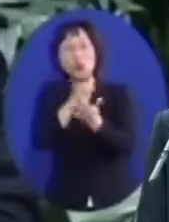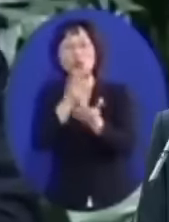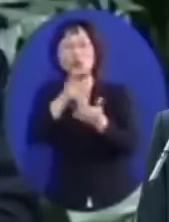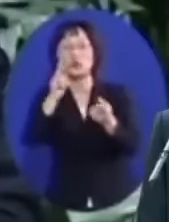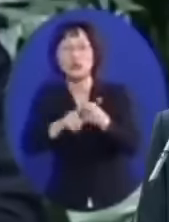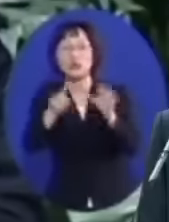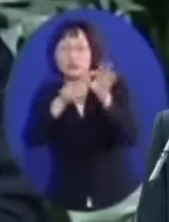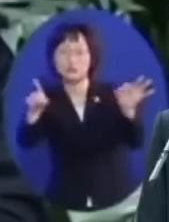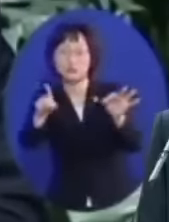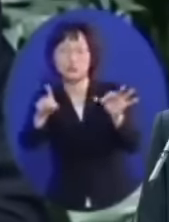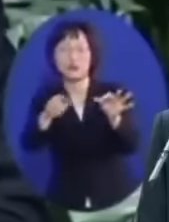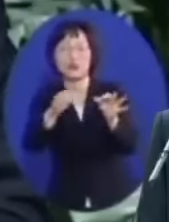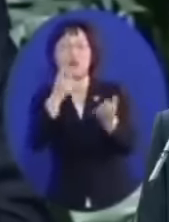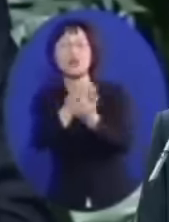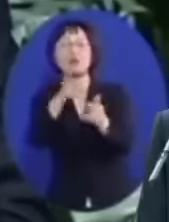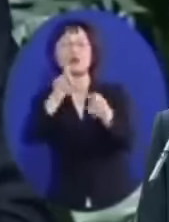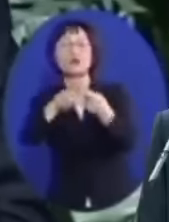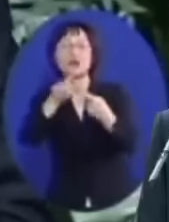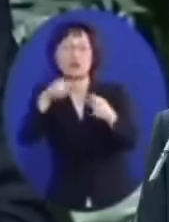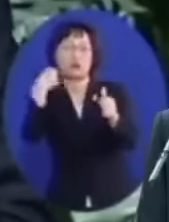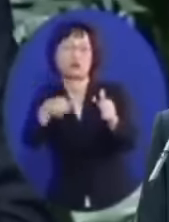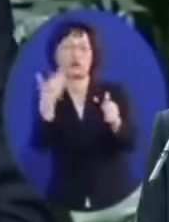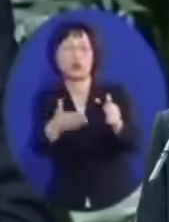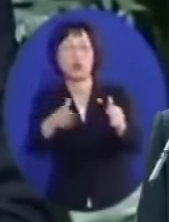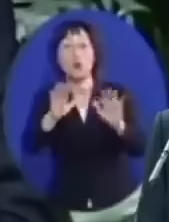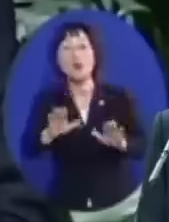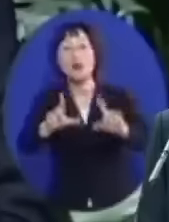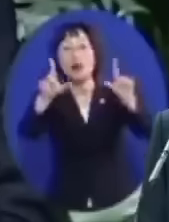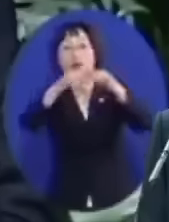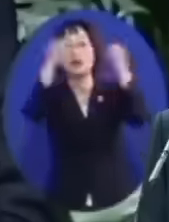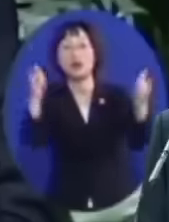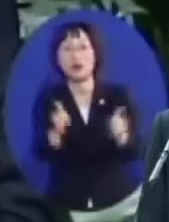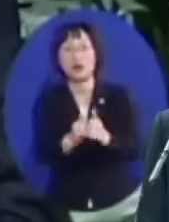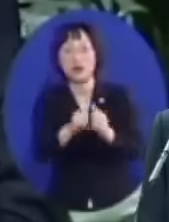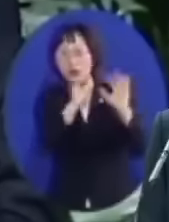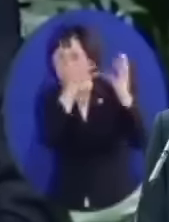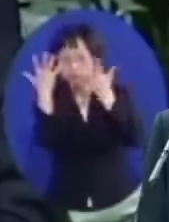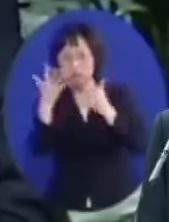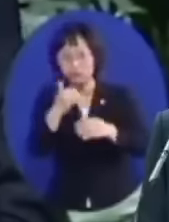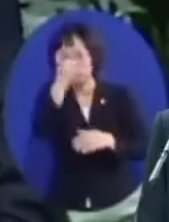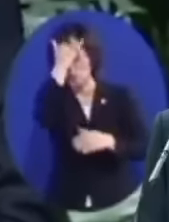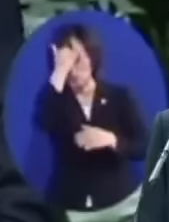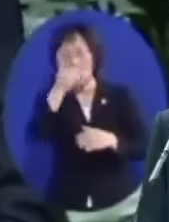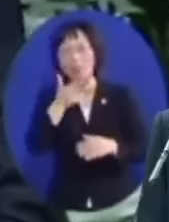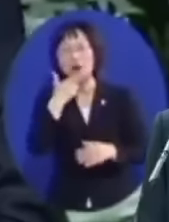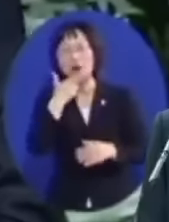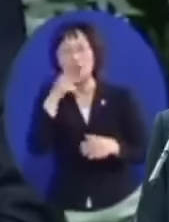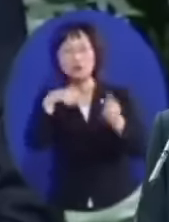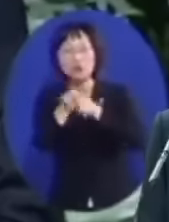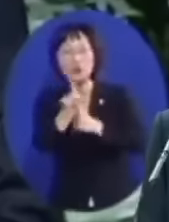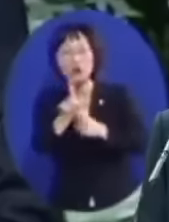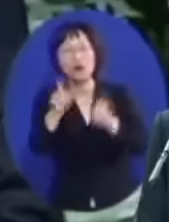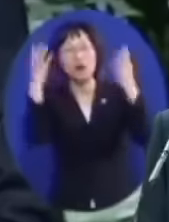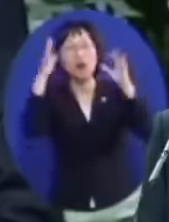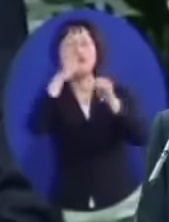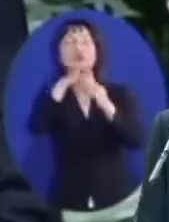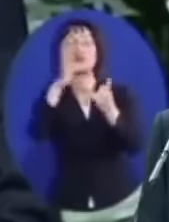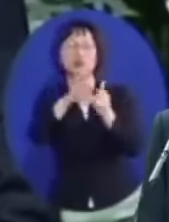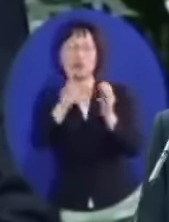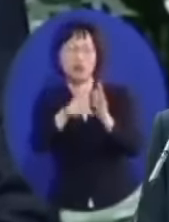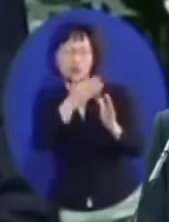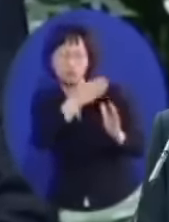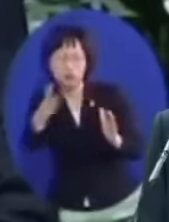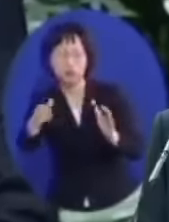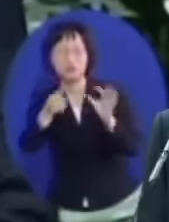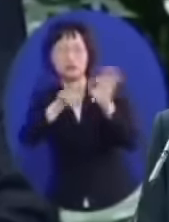것입니다. 오늘날 사회가 이렇게 무질서하고 윤리와 도덕이 깨어진 것은 어릴 때 십계명을 가르치지 않았기